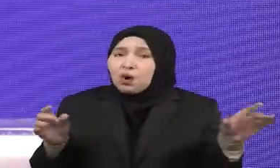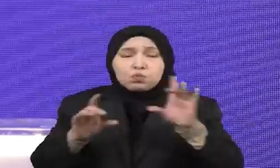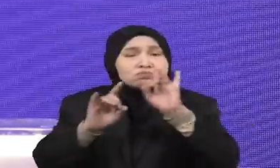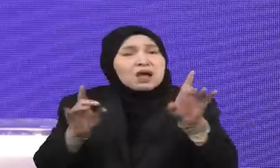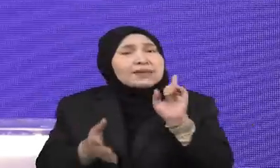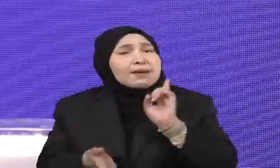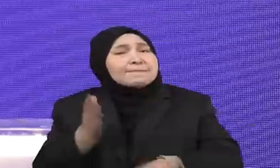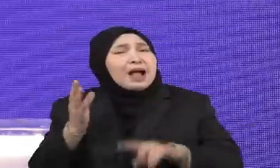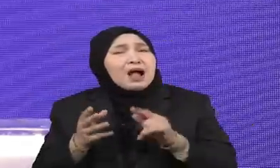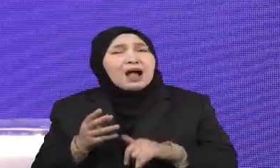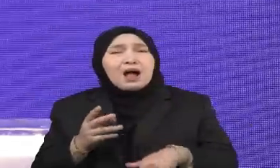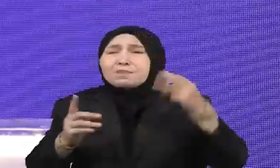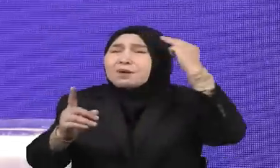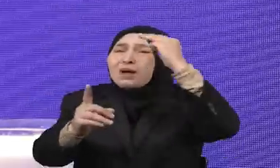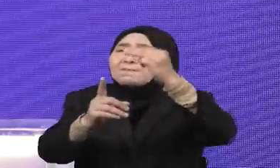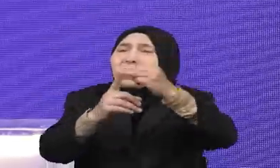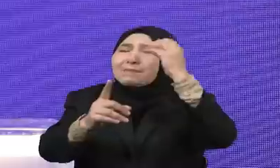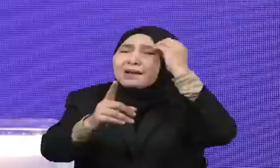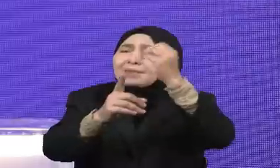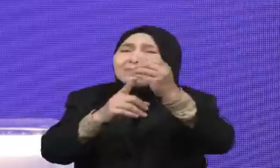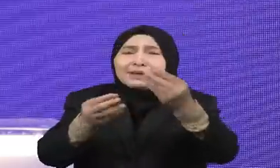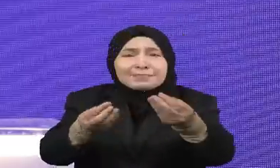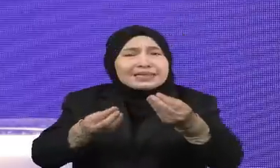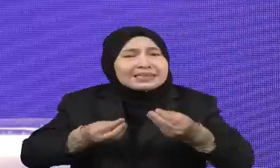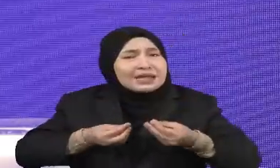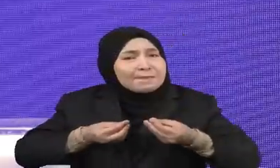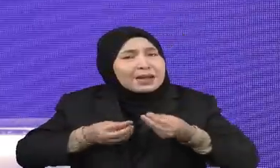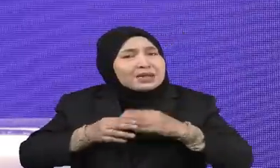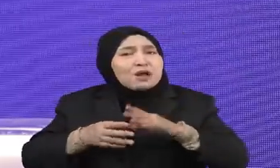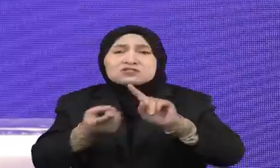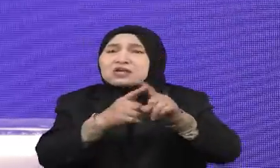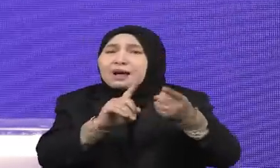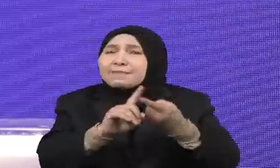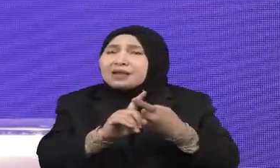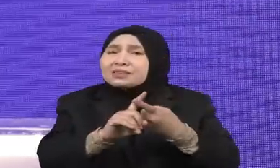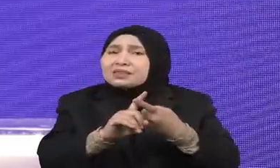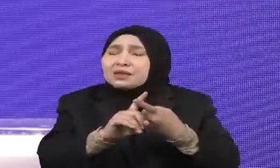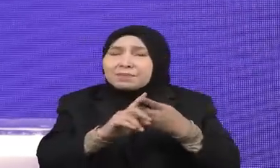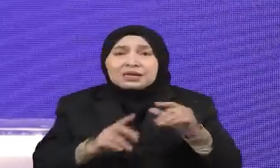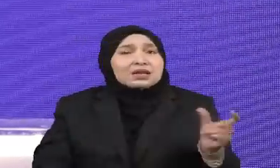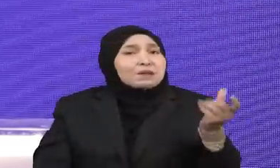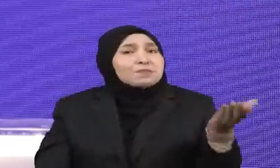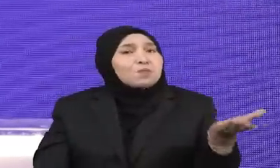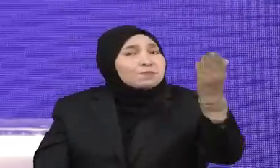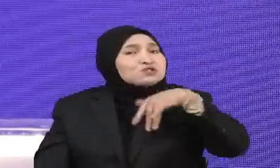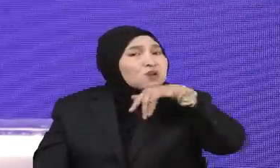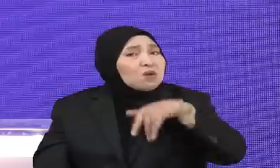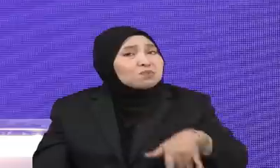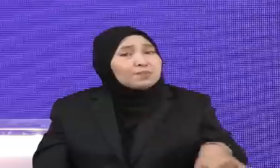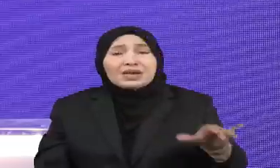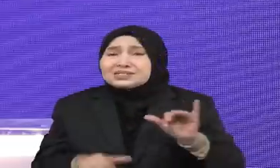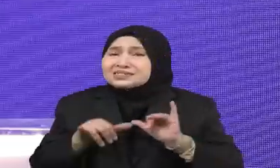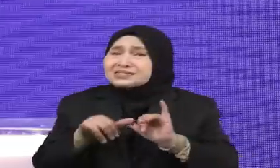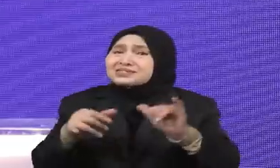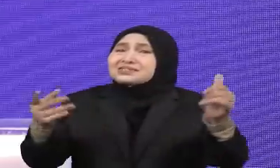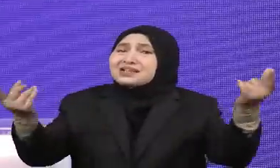apakah motif Apakah tujuan Allah memberikannya kepada para sahabat kepada Nabi Muhammad shallallahu alaihi wasallam yang masih lagi